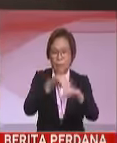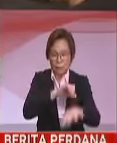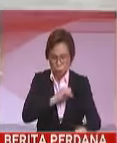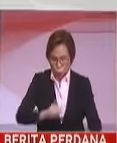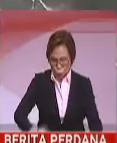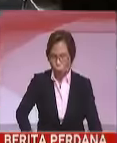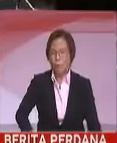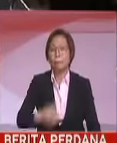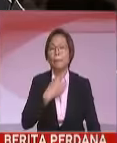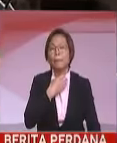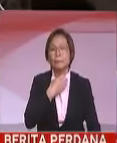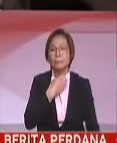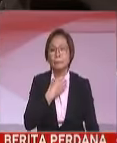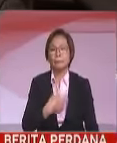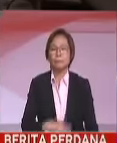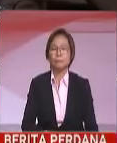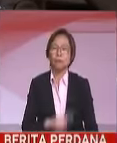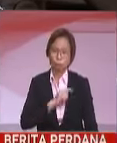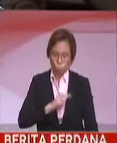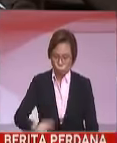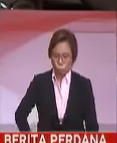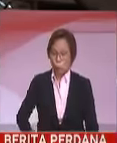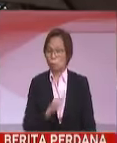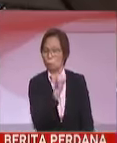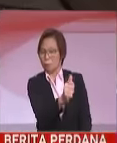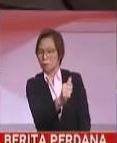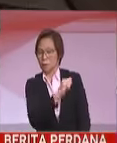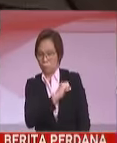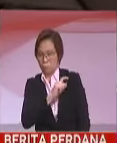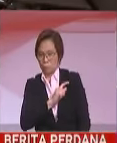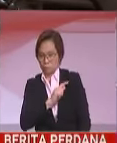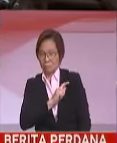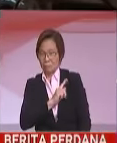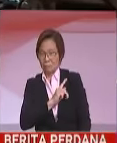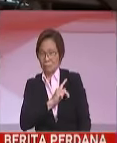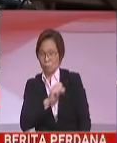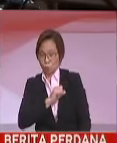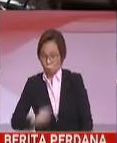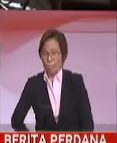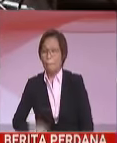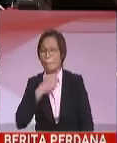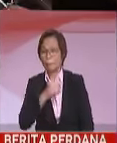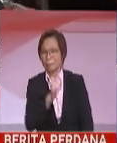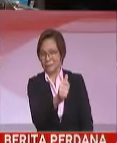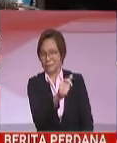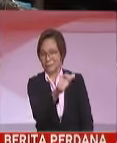Paduka Seri Sultan Perak. Tuanku lah yang akan menentukan